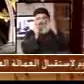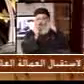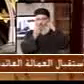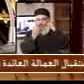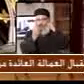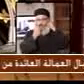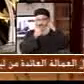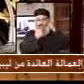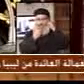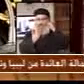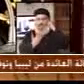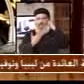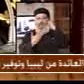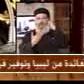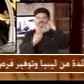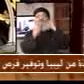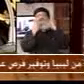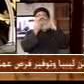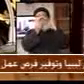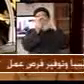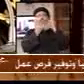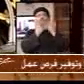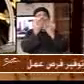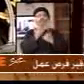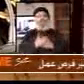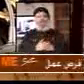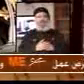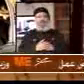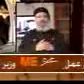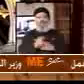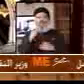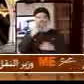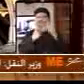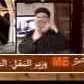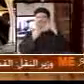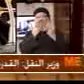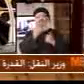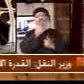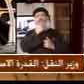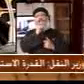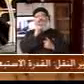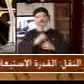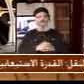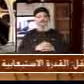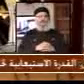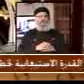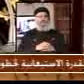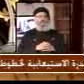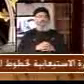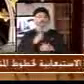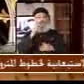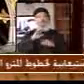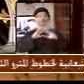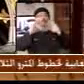ضعيف. ما بالك فلسين بقى، دول مش هيعملوا صوت يعني بالكاد. ولكن